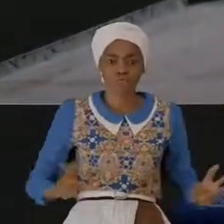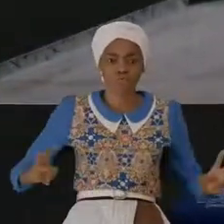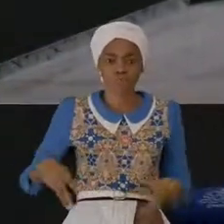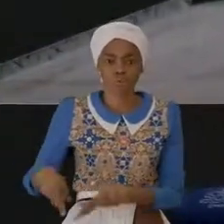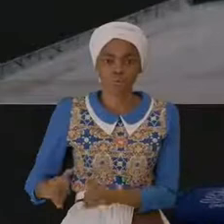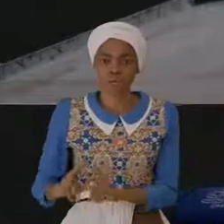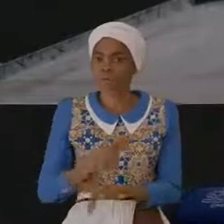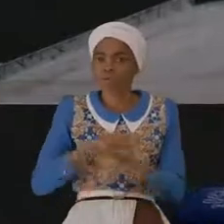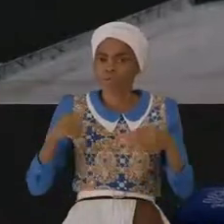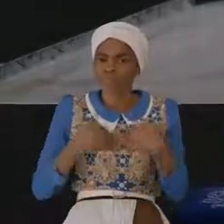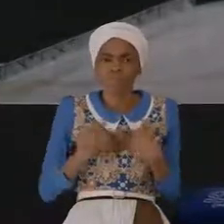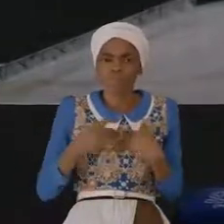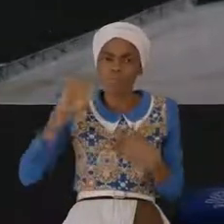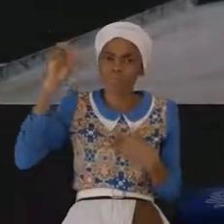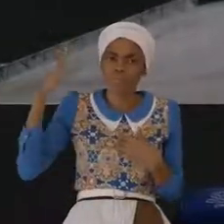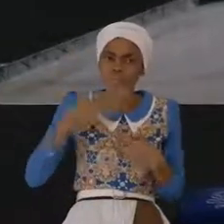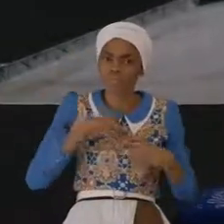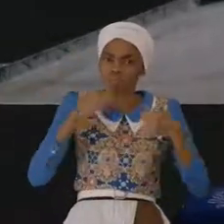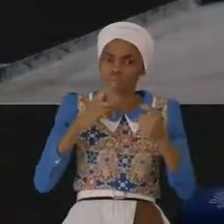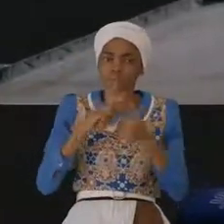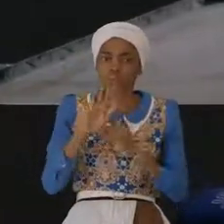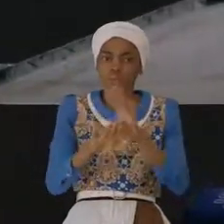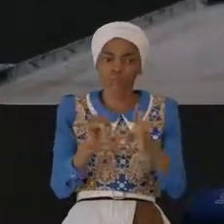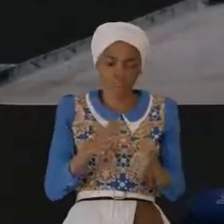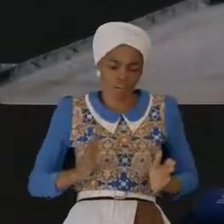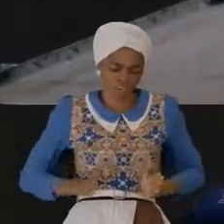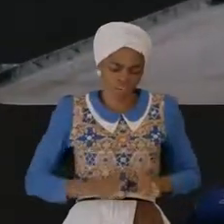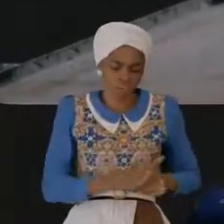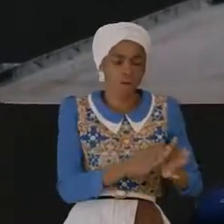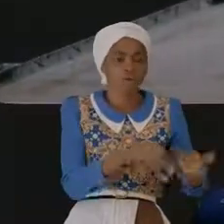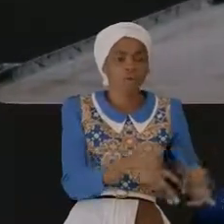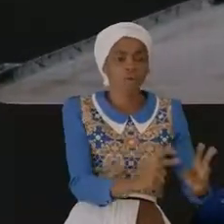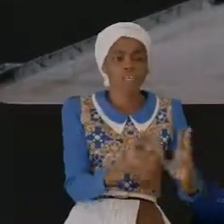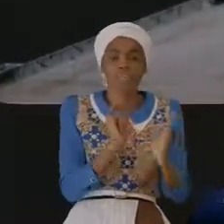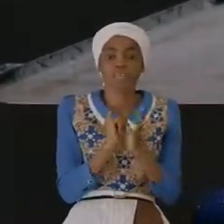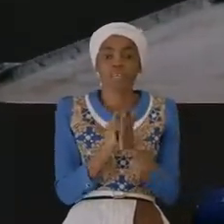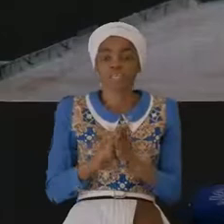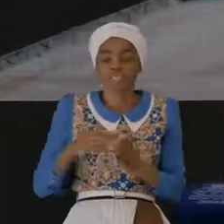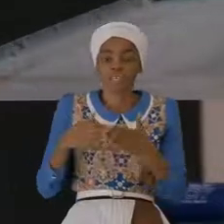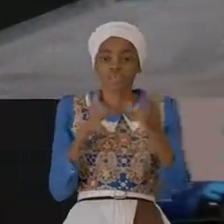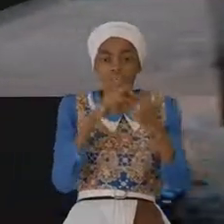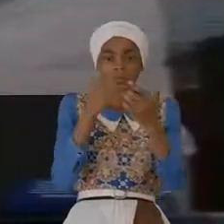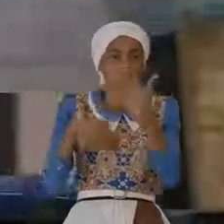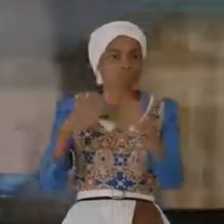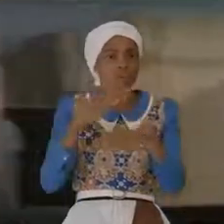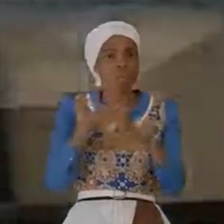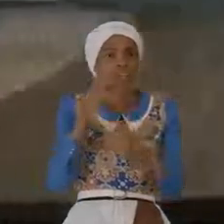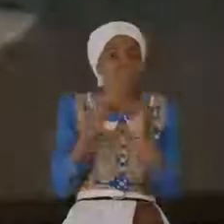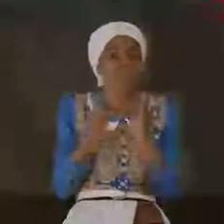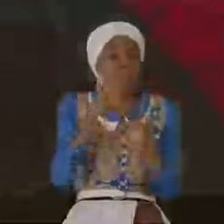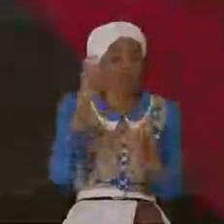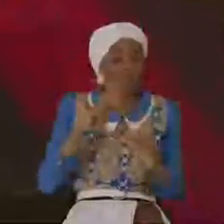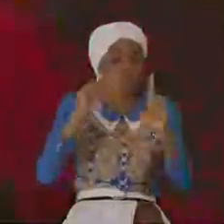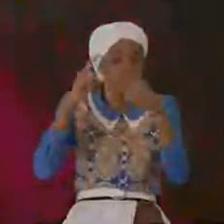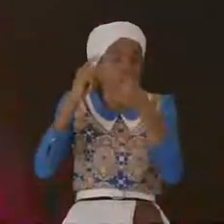voie spacieuse, tu n'auras pas la grâce pour marcher sur la voie resserrée qui mène au ciel. Si tu dois aller au ciel,